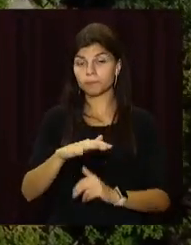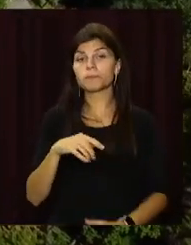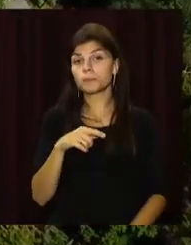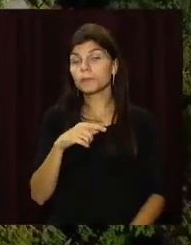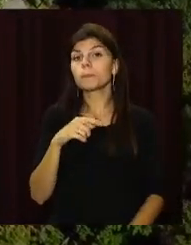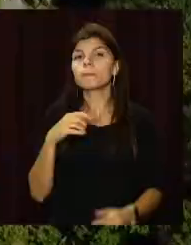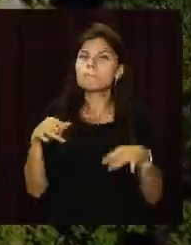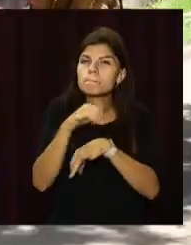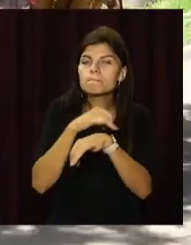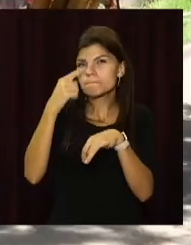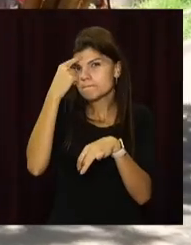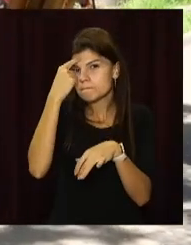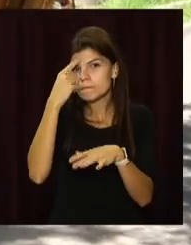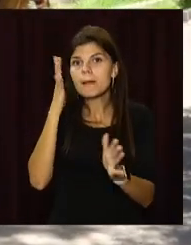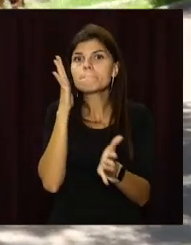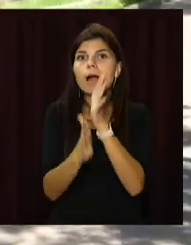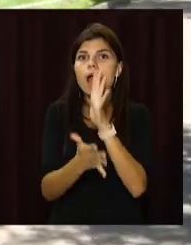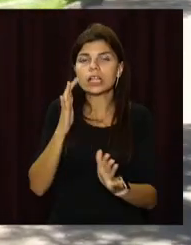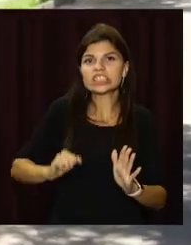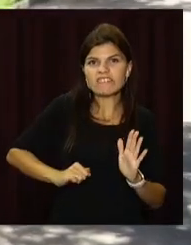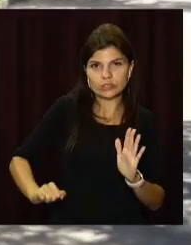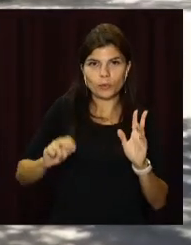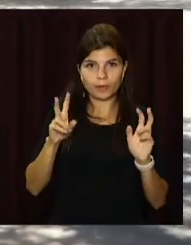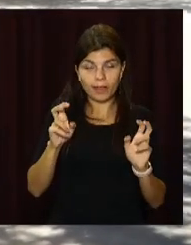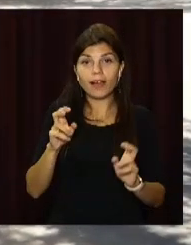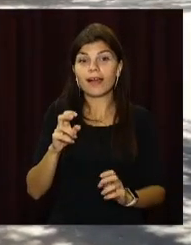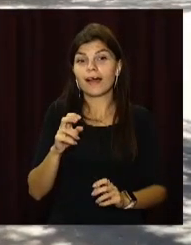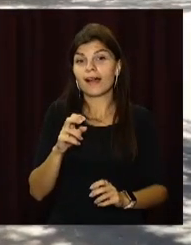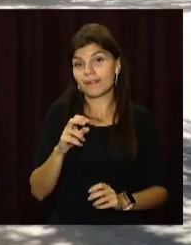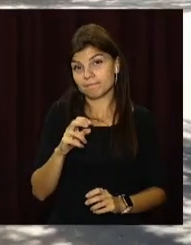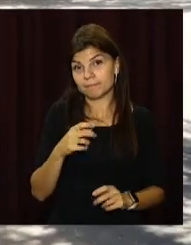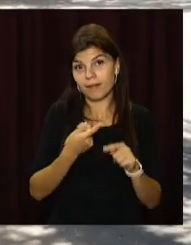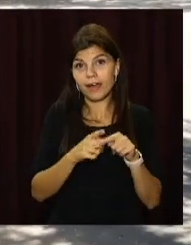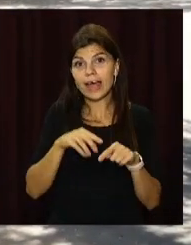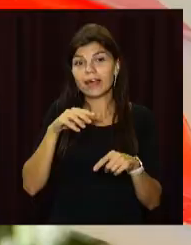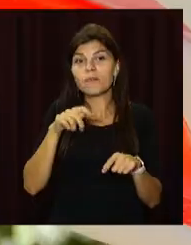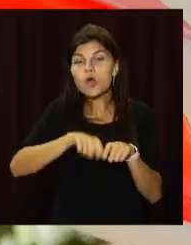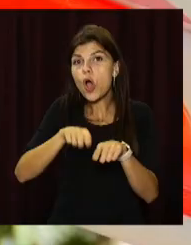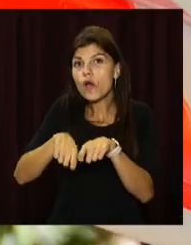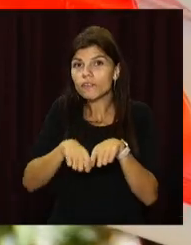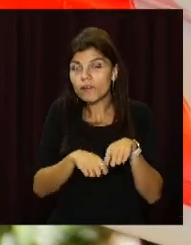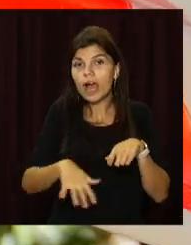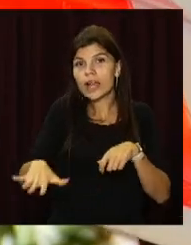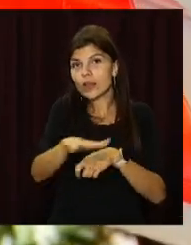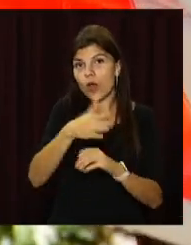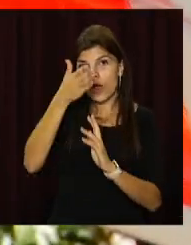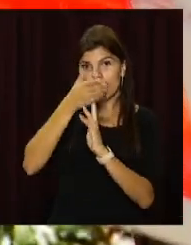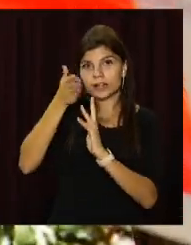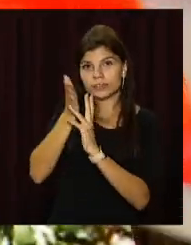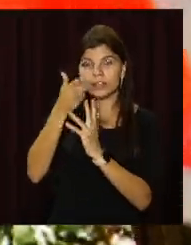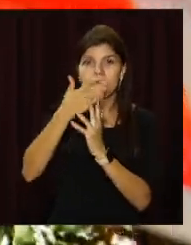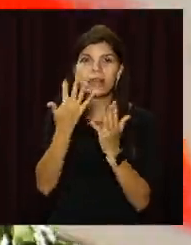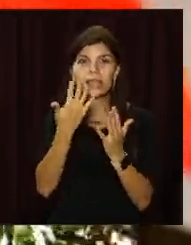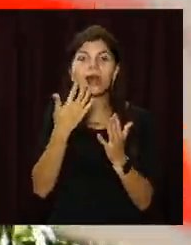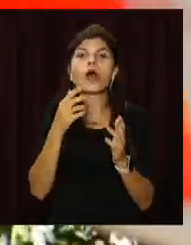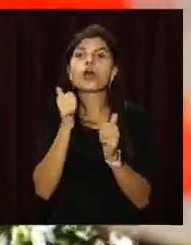почнуть з реконструкції Севастопольського парку. Це, зазначають у міськраді, буде своєрідний тест-драйв. Територію розділять на декілька зон.